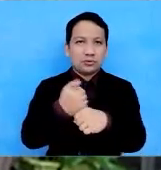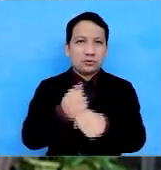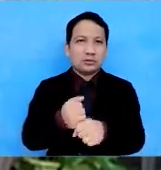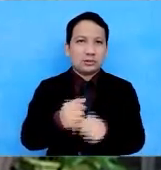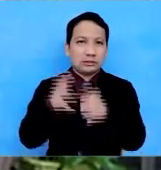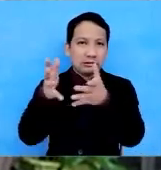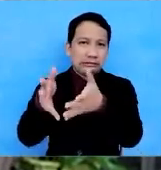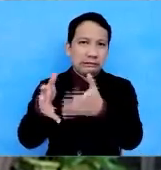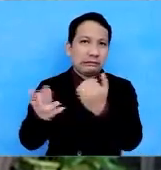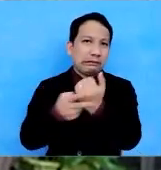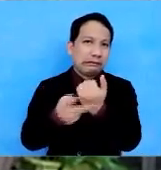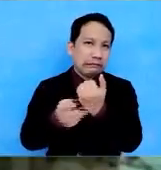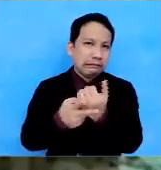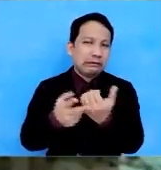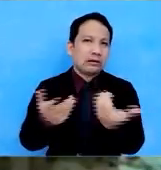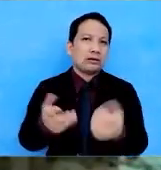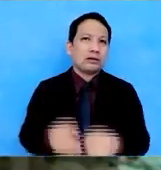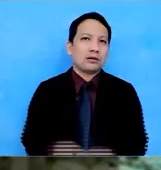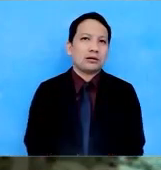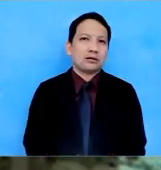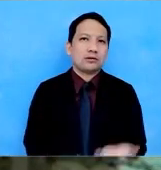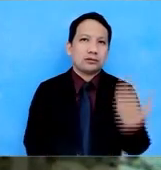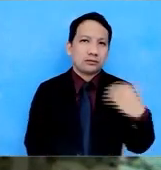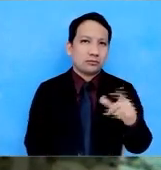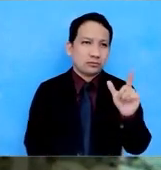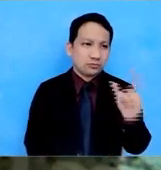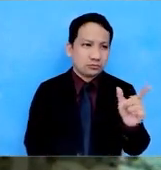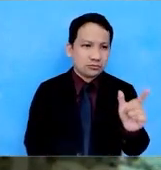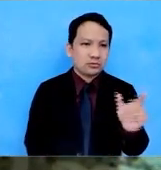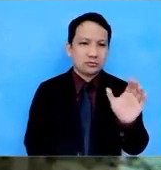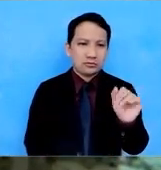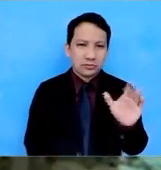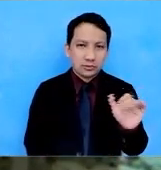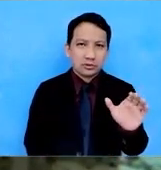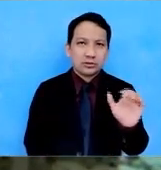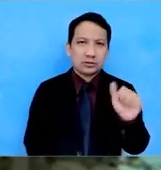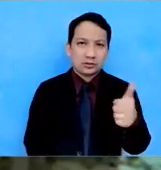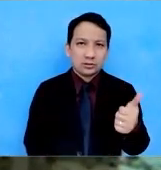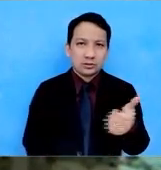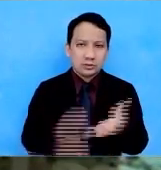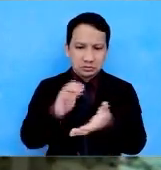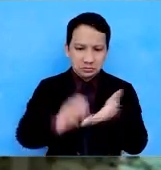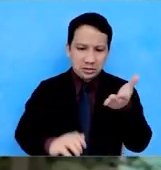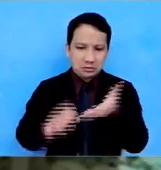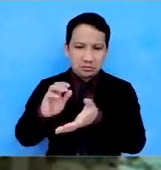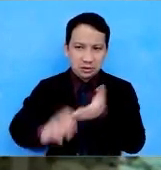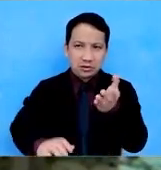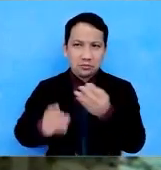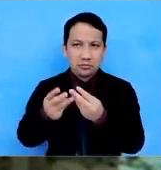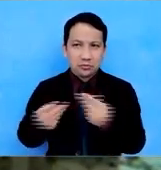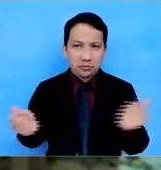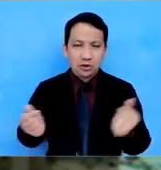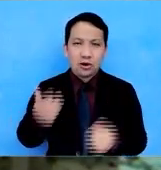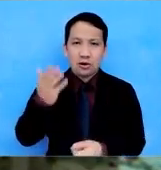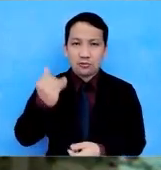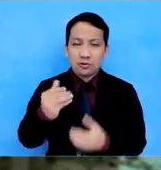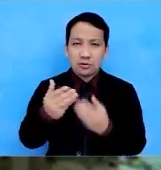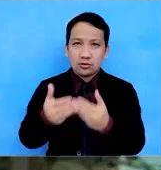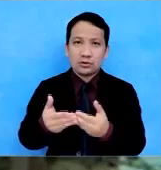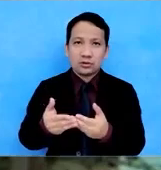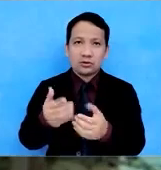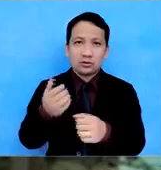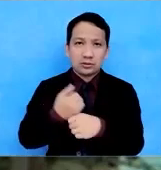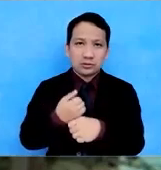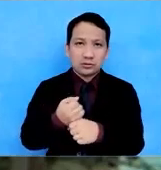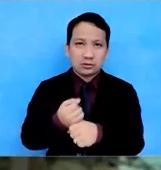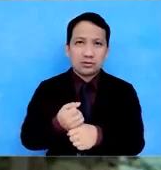ngayon. 20, naging 15, naging 10, paunti ng paunti. Kasi nga umuunti na yung gawa hanggang